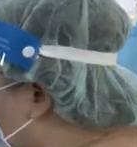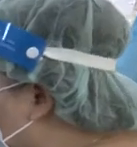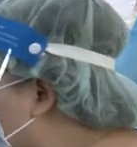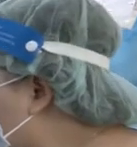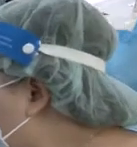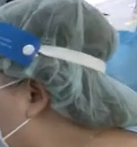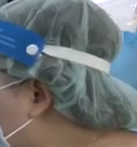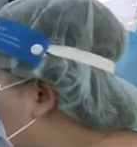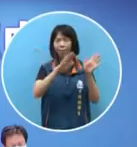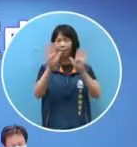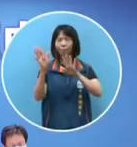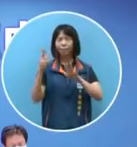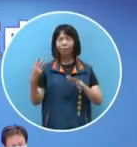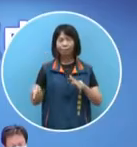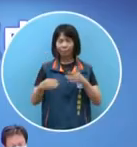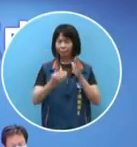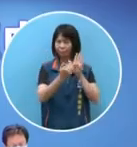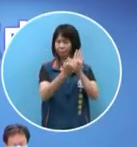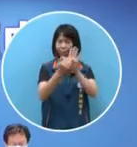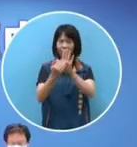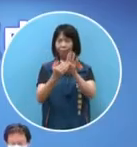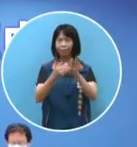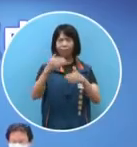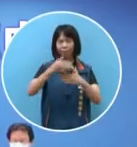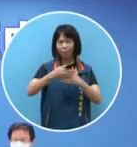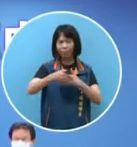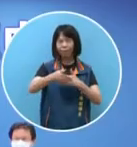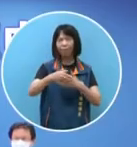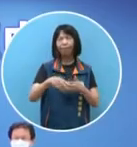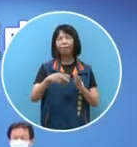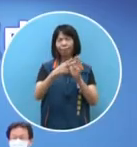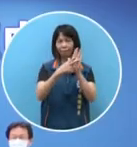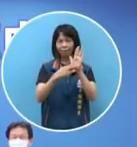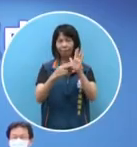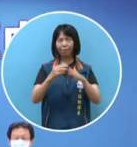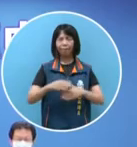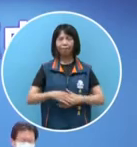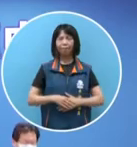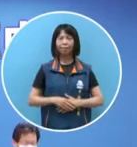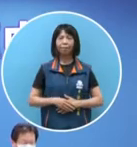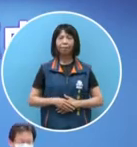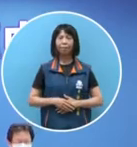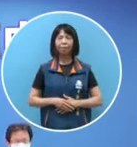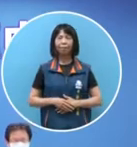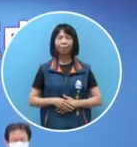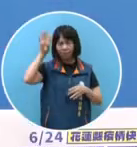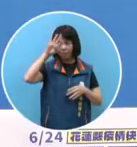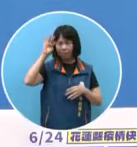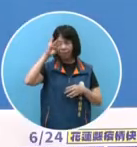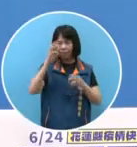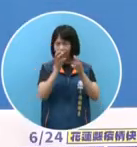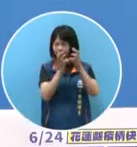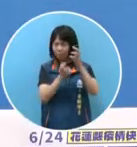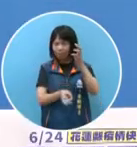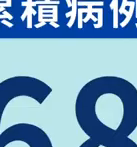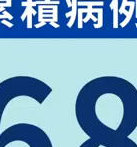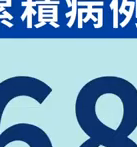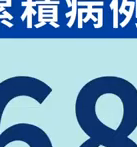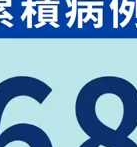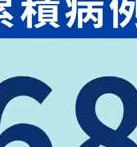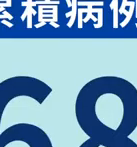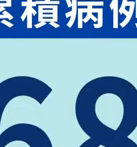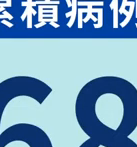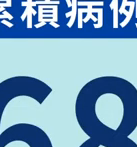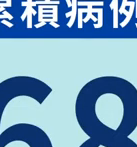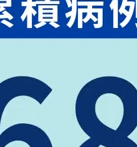能让花莲持续零确诊，并为目前正在隔离的民众祈福，希望他们能够早日恢复身体健康。 已经